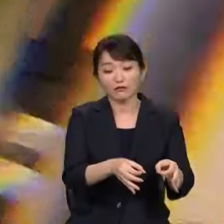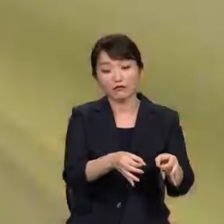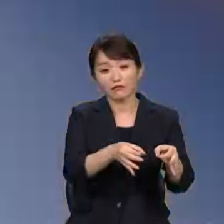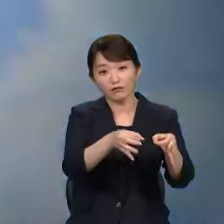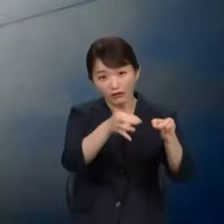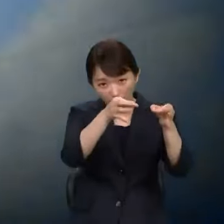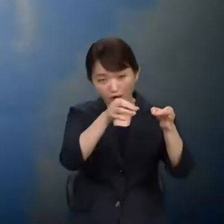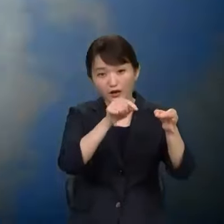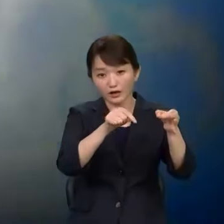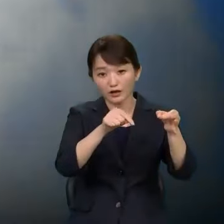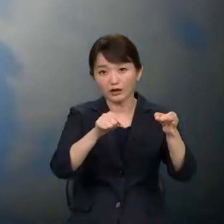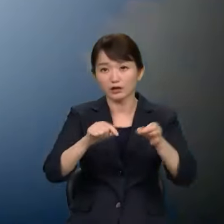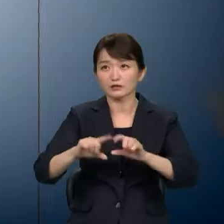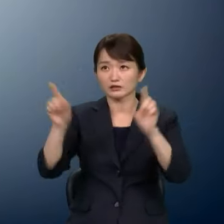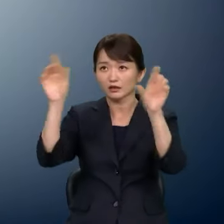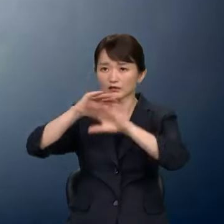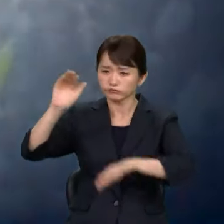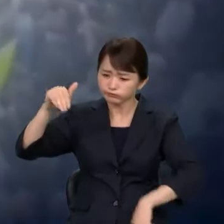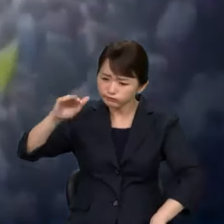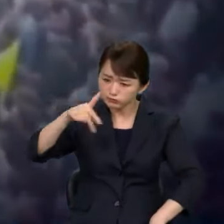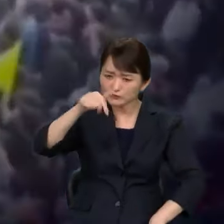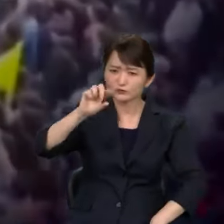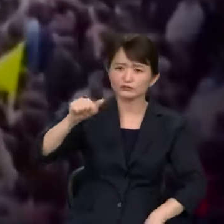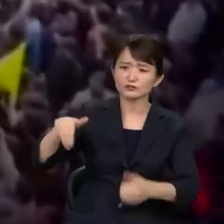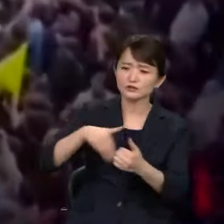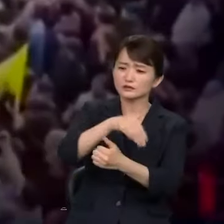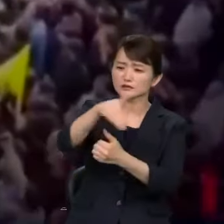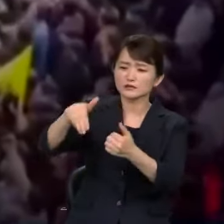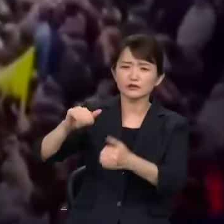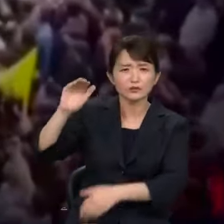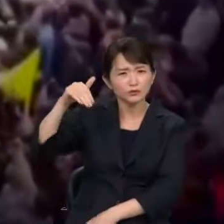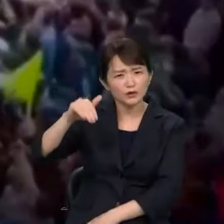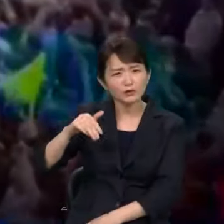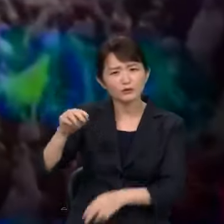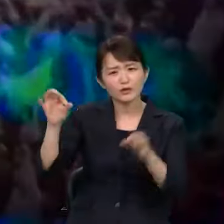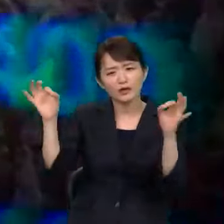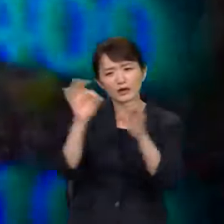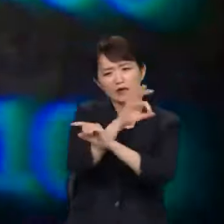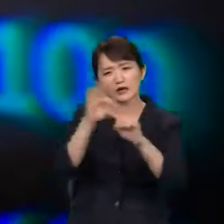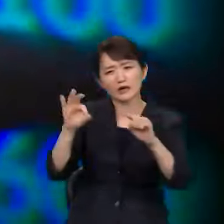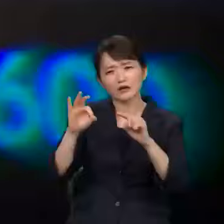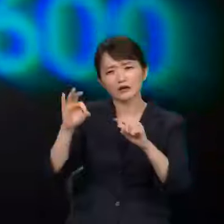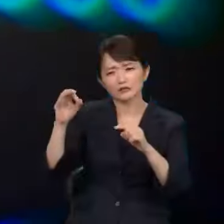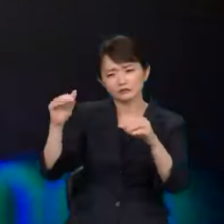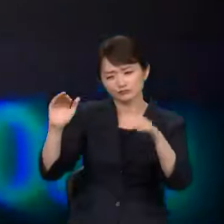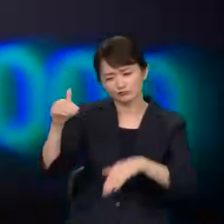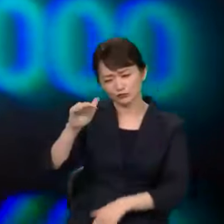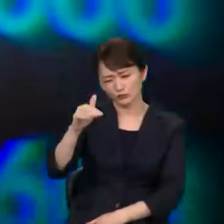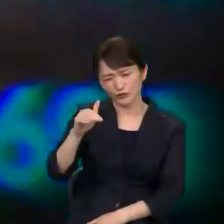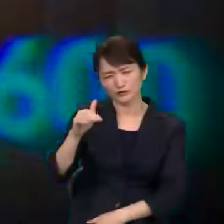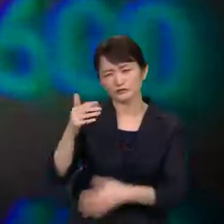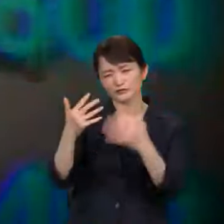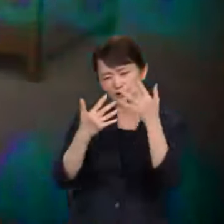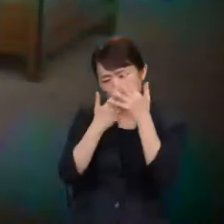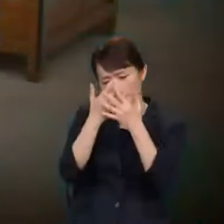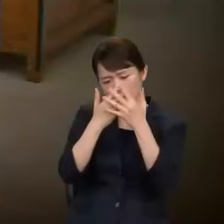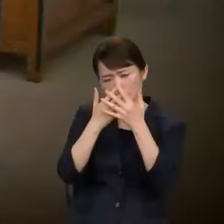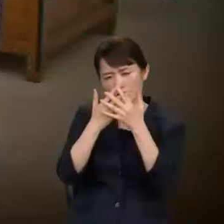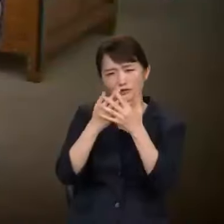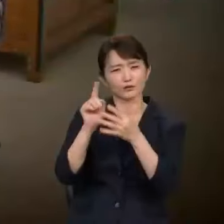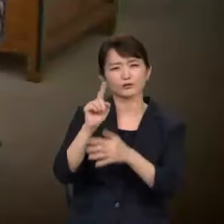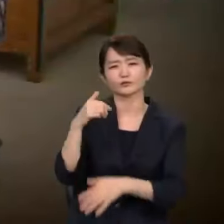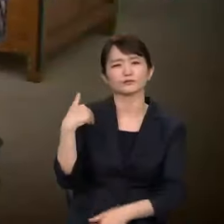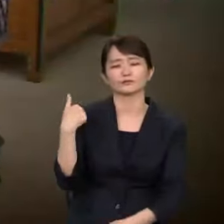데다 기상이변과 중동 불안, 환율 등 불확실성은 여전한 상황입니다. JTBC